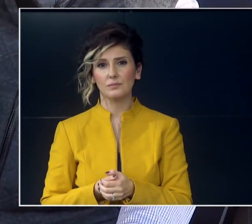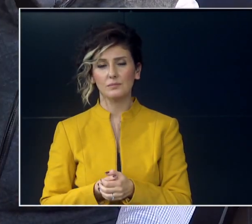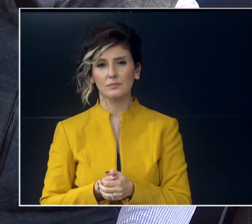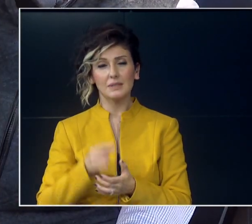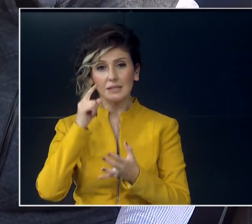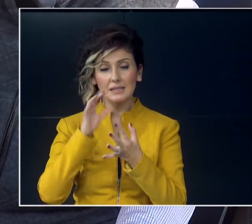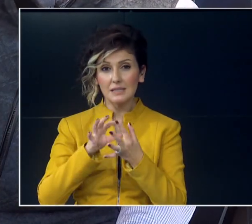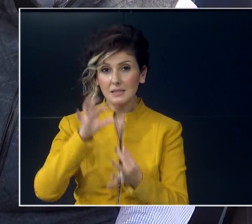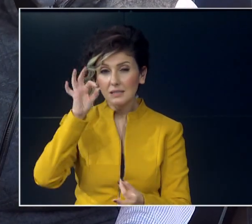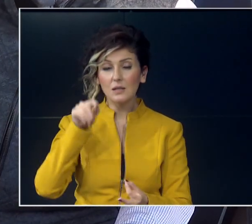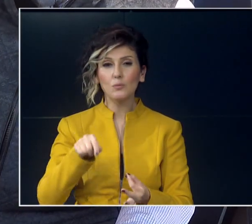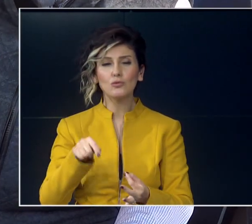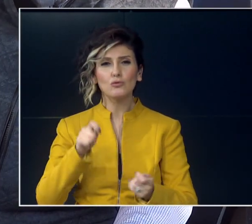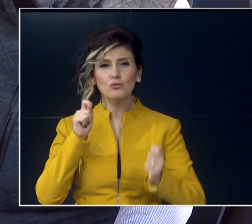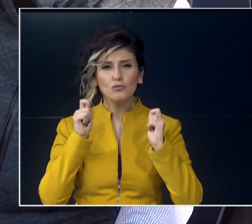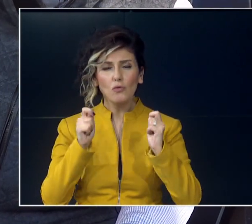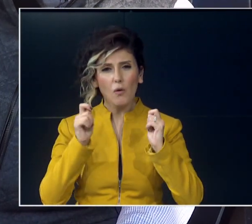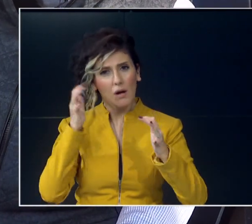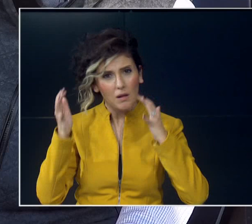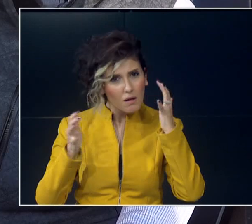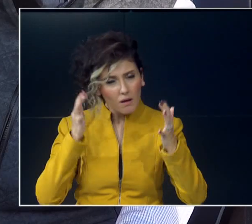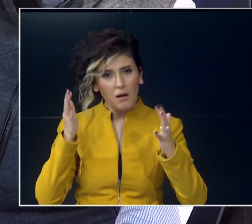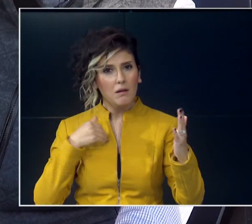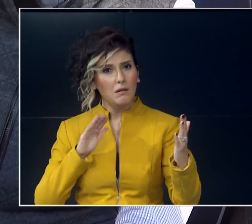insanın bu zorluklar karşısında